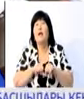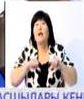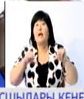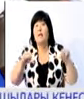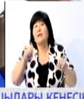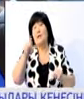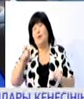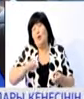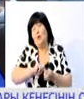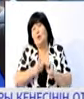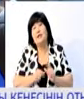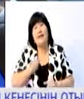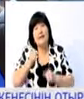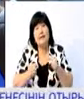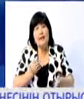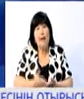өзгерістер енгізілді.